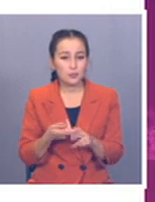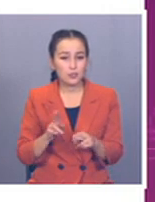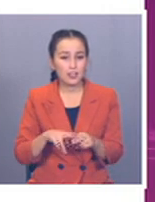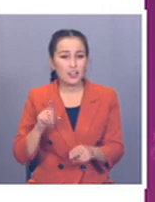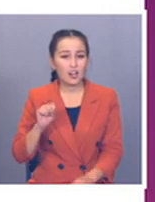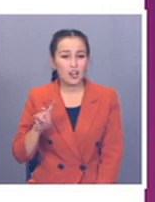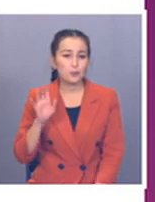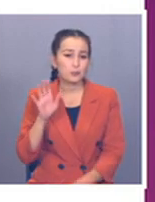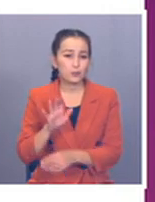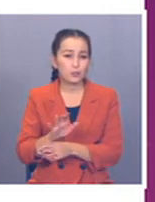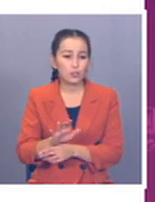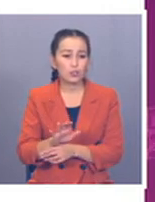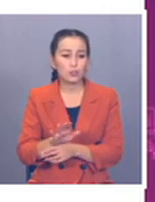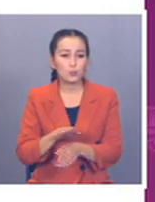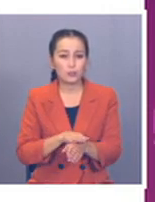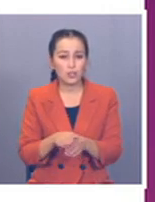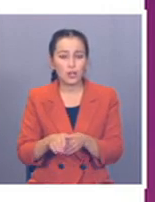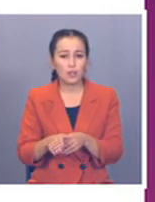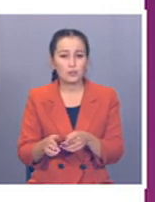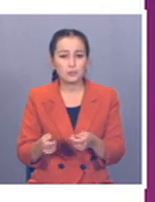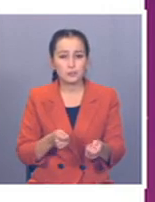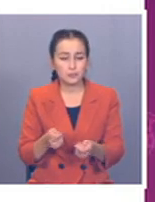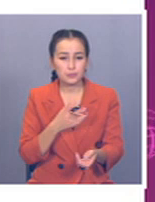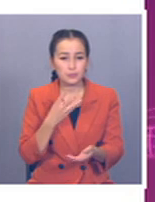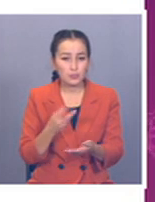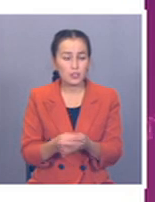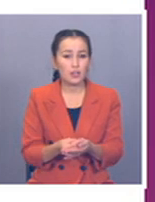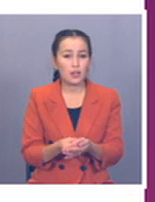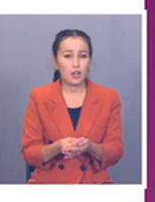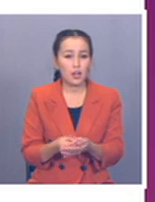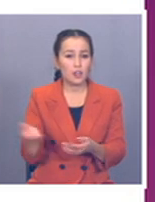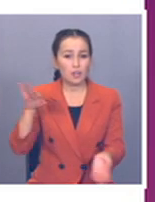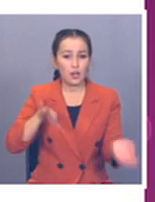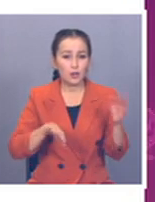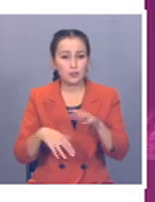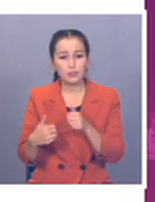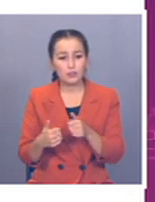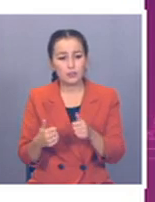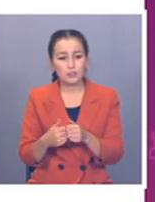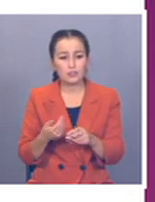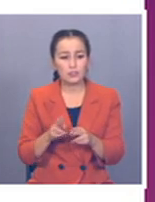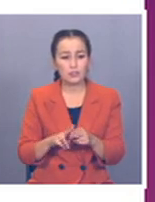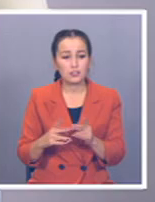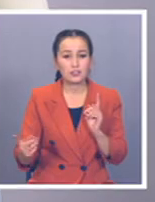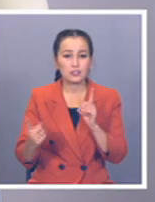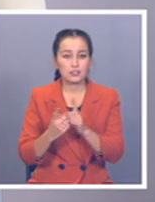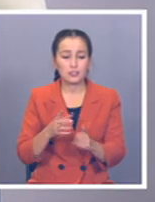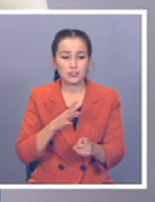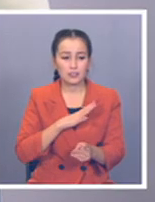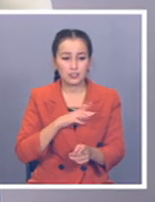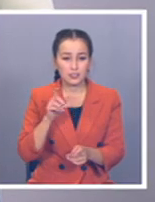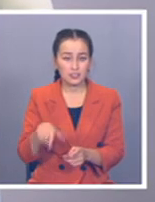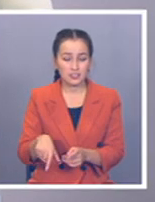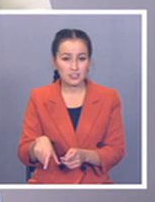бұйрығын орындап жүрген уәзірлер мен тау етегінде қой бағып жүрген жаманның кездесуі еді.